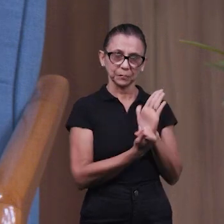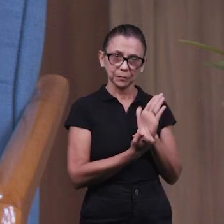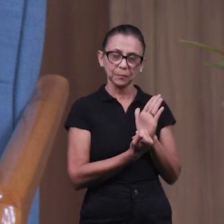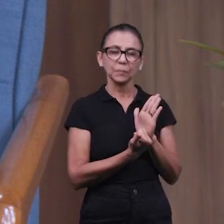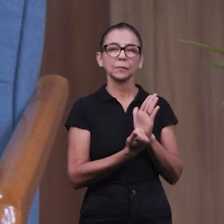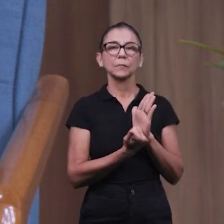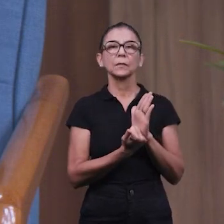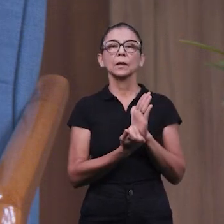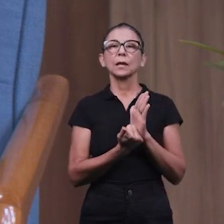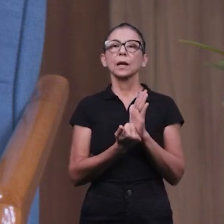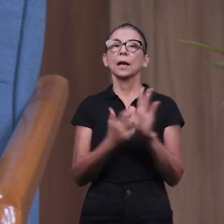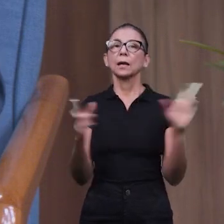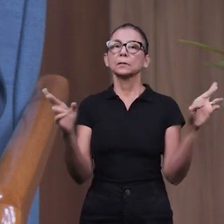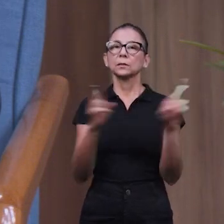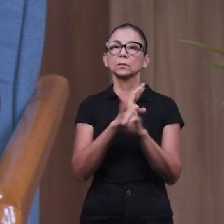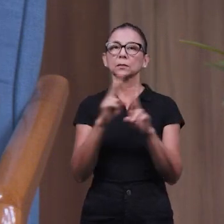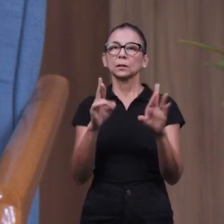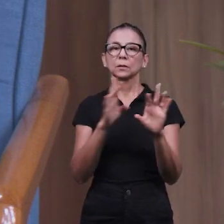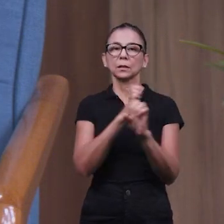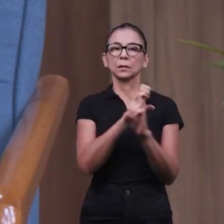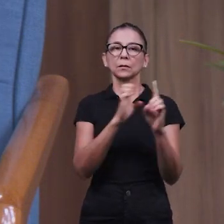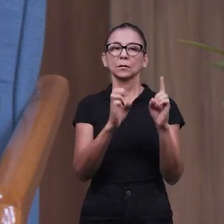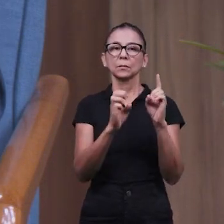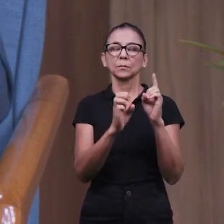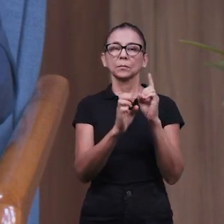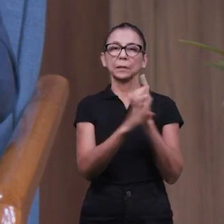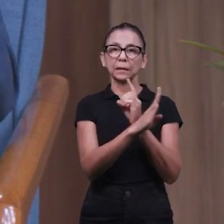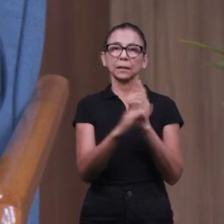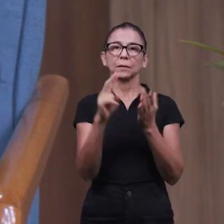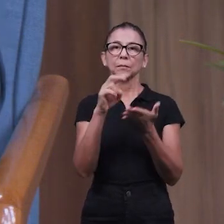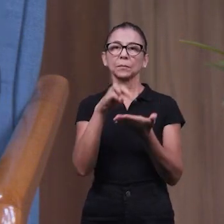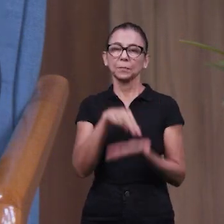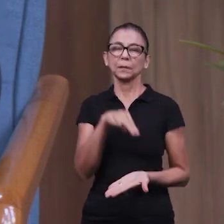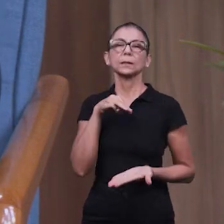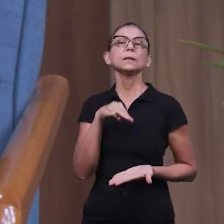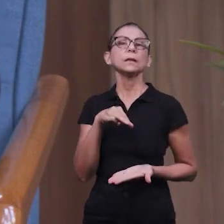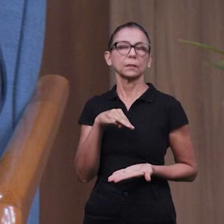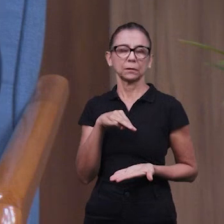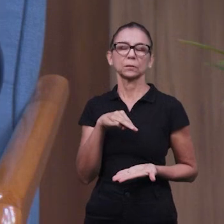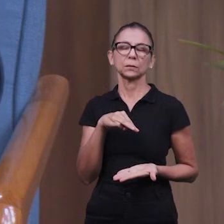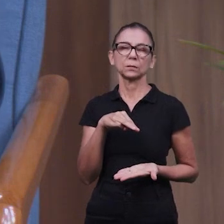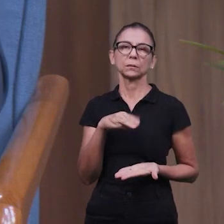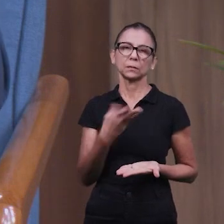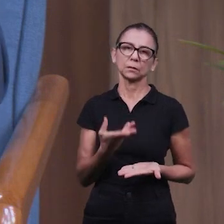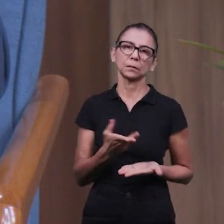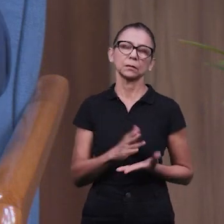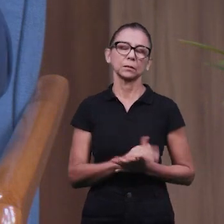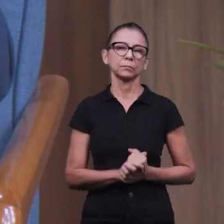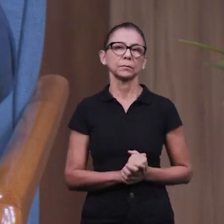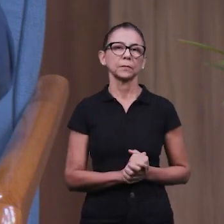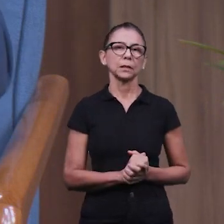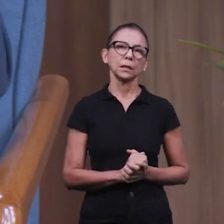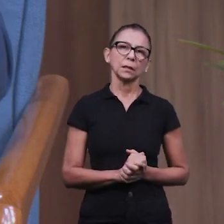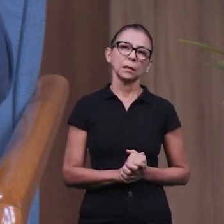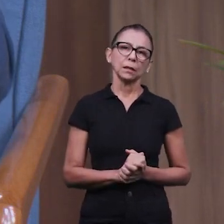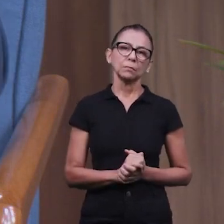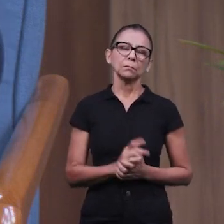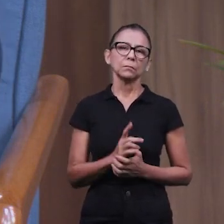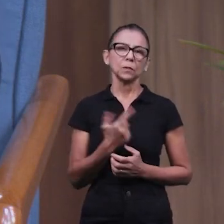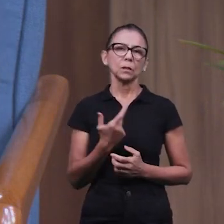cette partie que nous abordons les sujets de l'école biblique dominicale de l'Église chrétienne Maranatha. Nous revenons à traiter ces